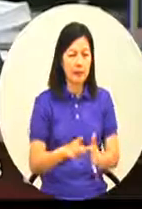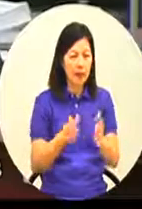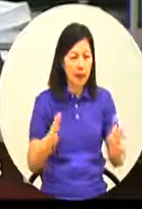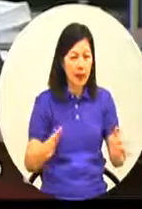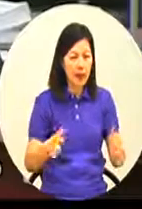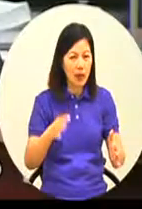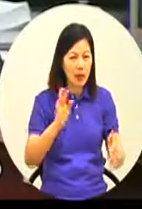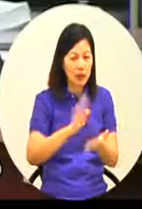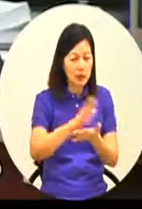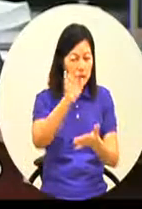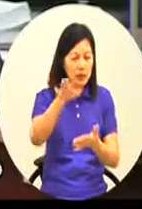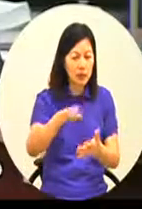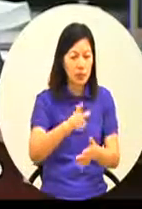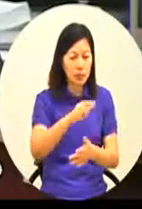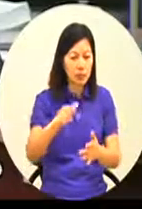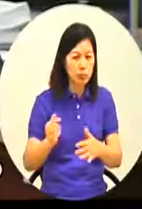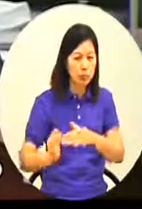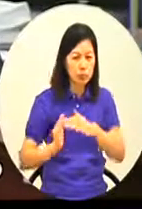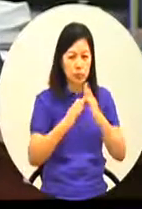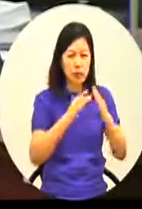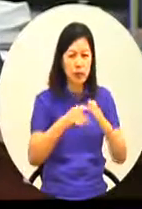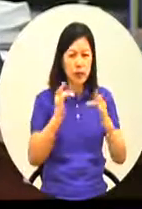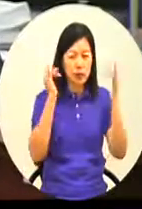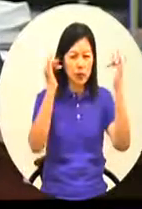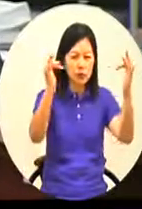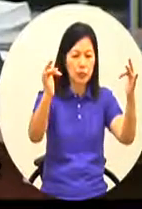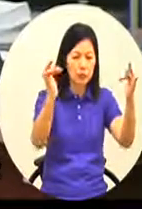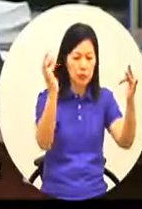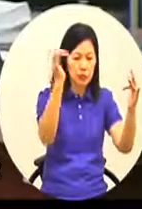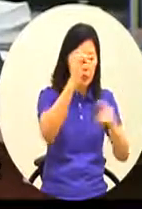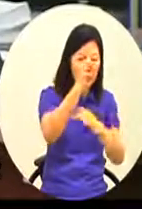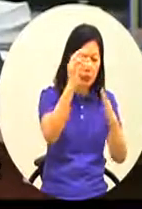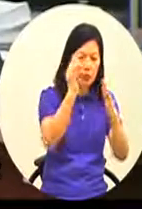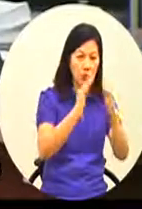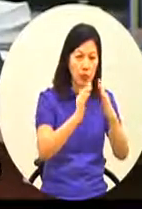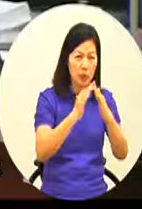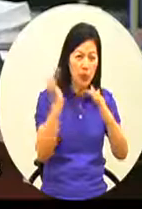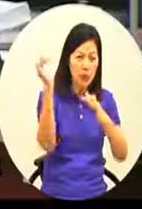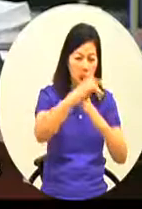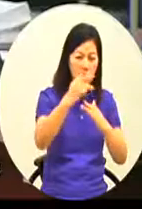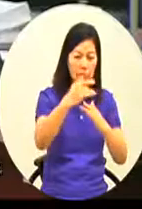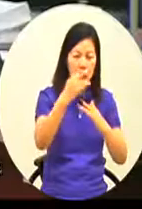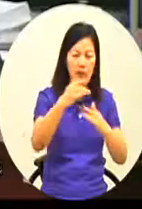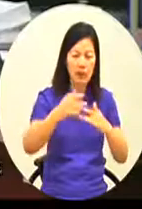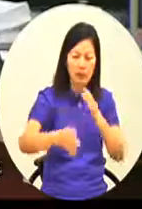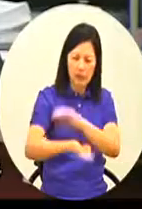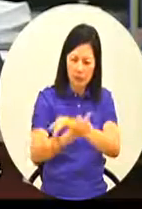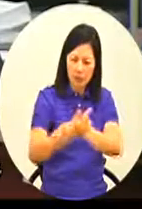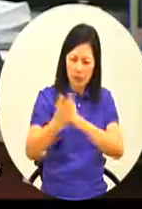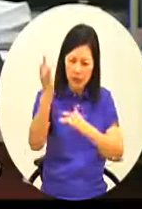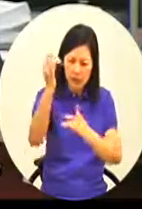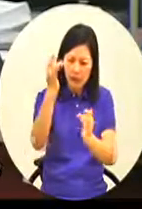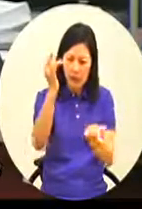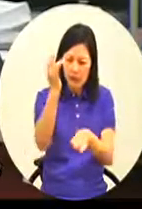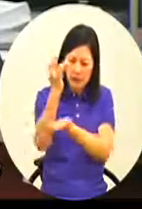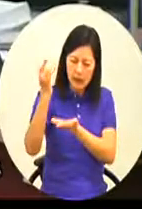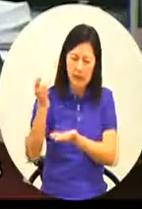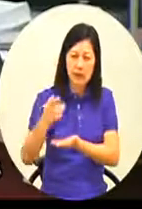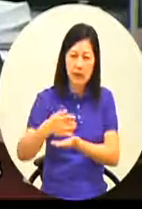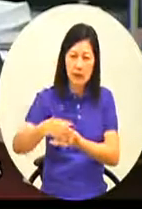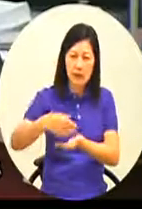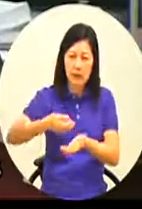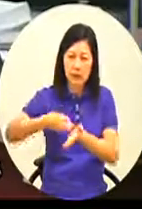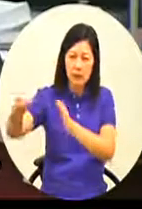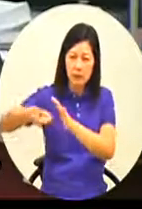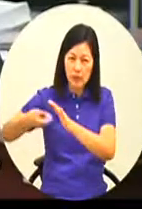挥有了的时阵，这大型树啊，我踮恁的厝开，较拜托来给伊找一个啦。哦，因为你即摆找嘞，包括阮阿妈去干